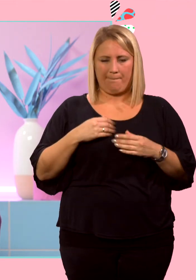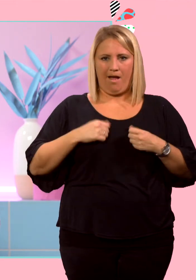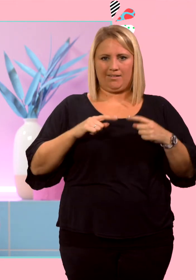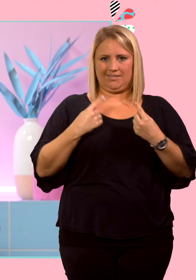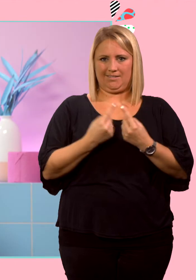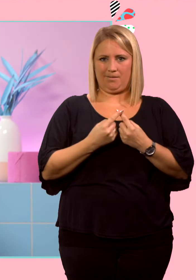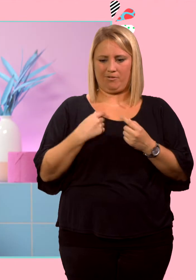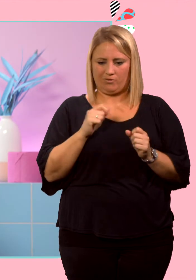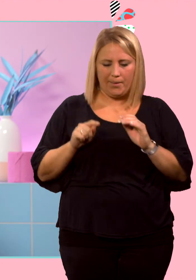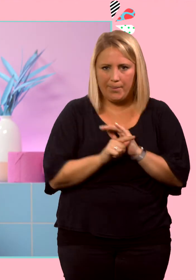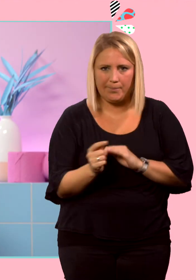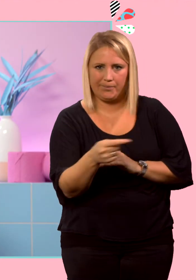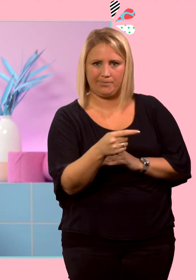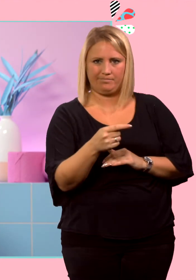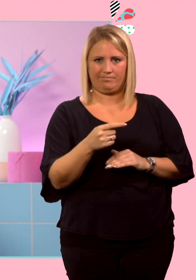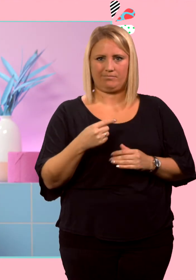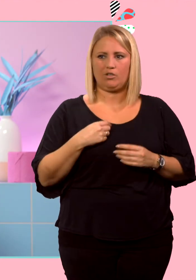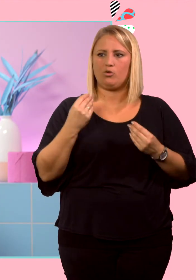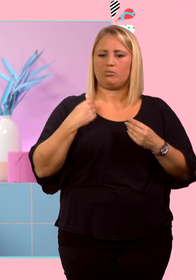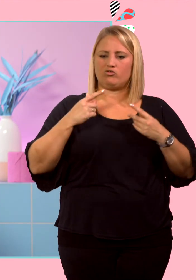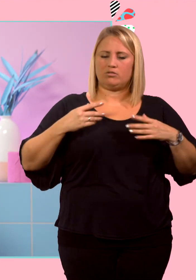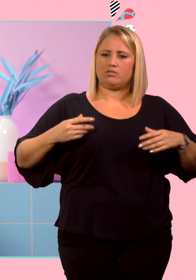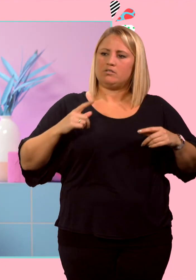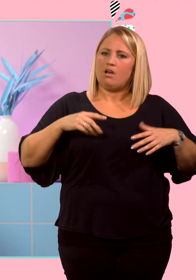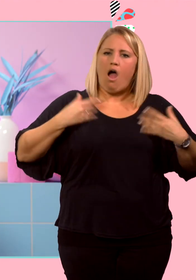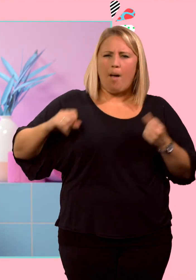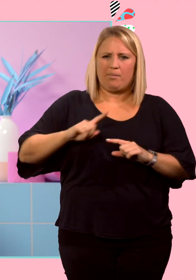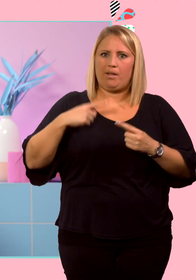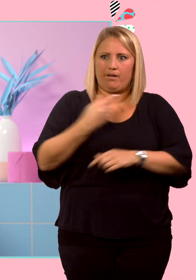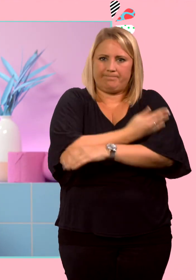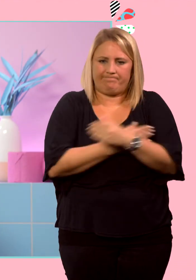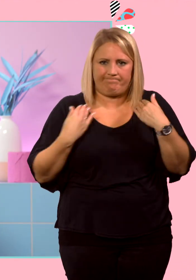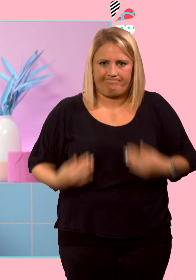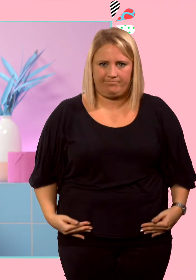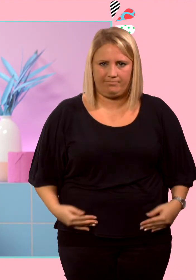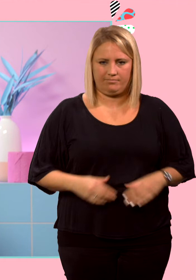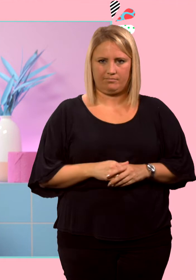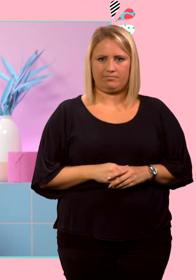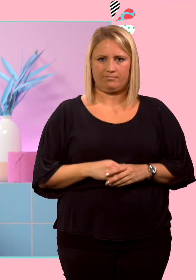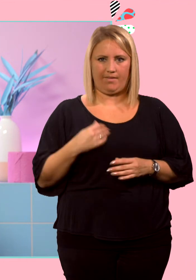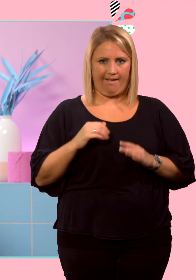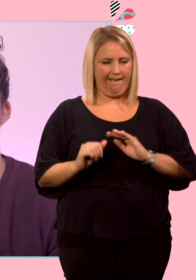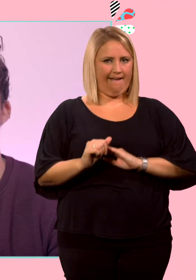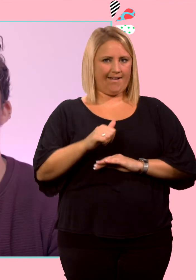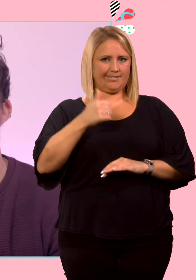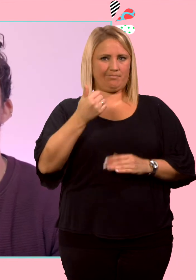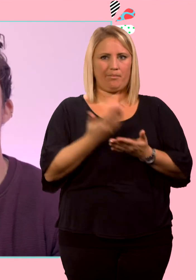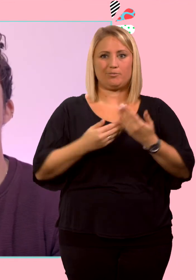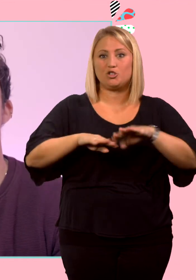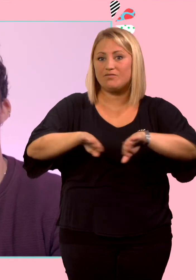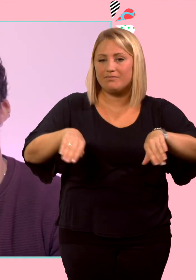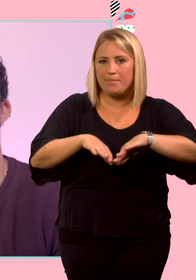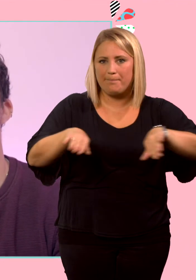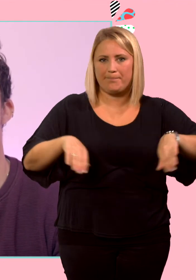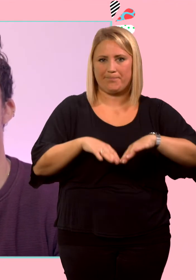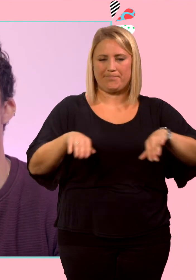in mein Zimmer huschen. Also ich bin jetzt nie irgendwie groß oben ohne rumgesessen damals, aber oder das erste Mal im